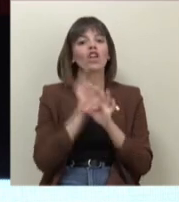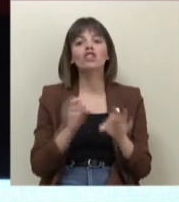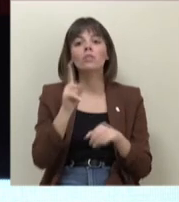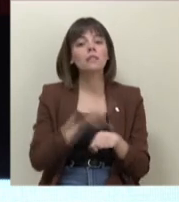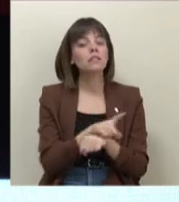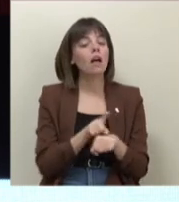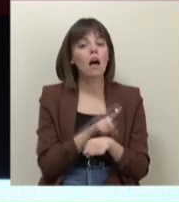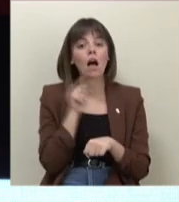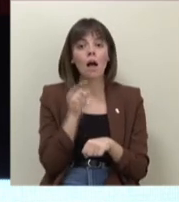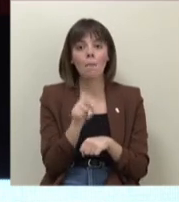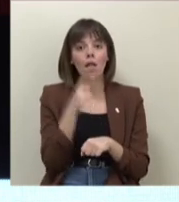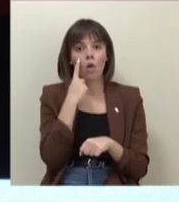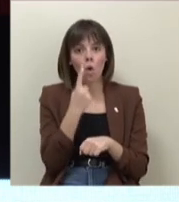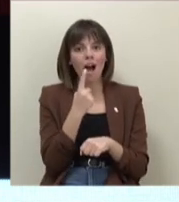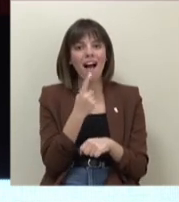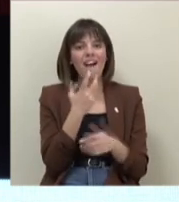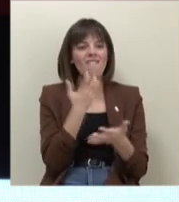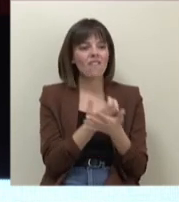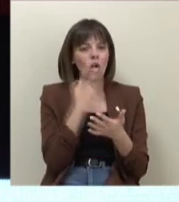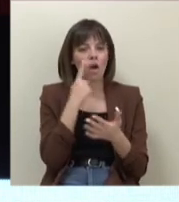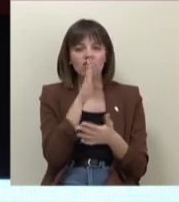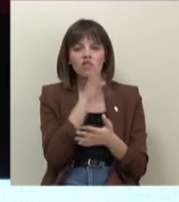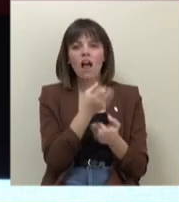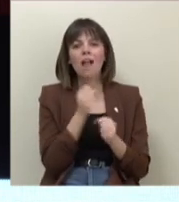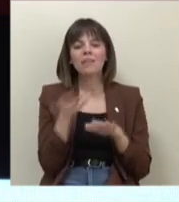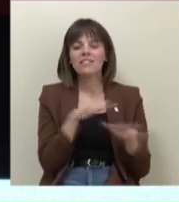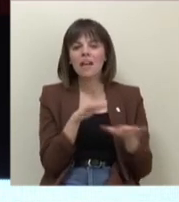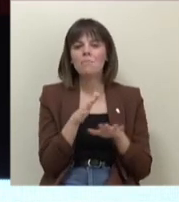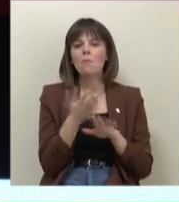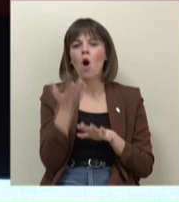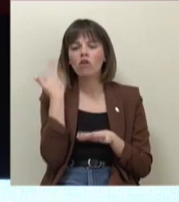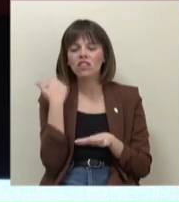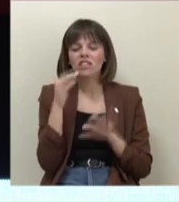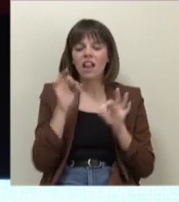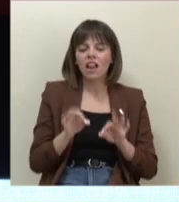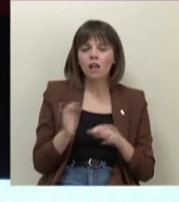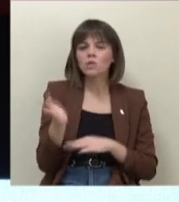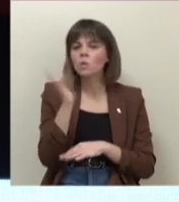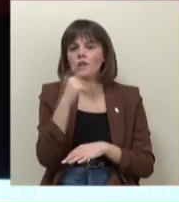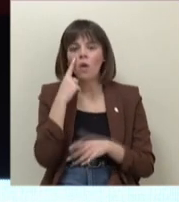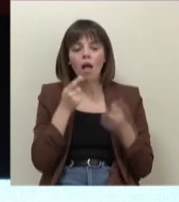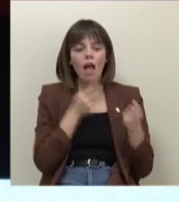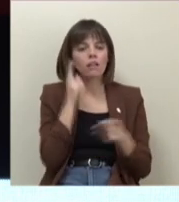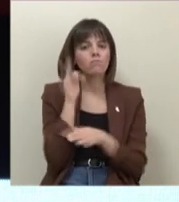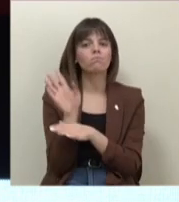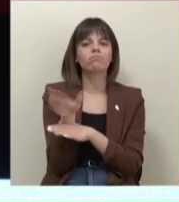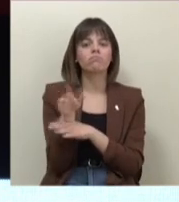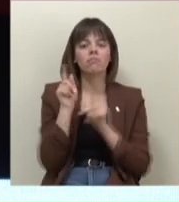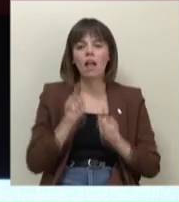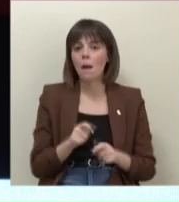Hiçbir zamanda denileni ciddiye almaz, ne deprem öncesi, ne sırası, ne sonrası eğitime kulak